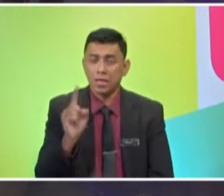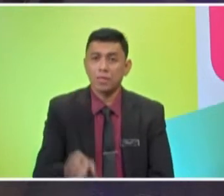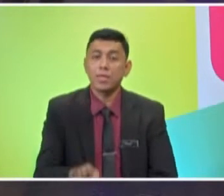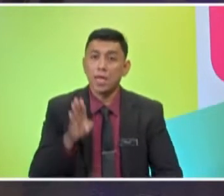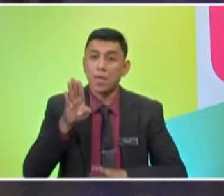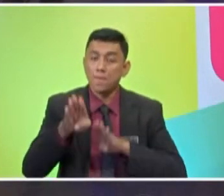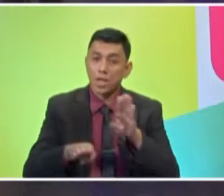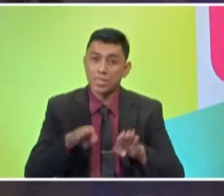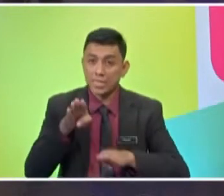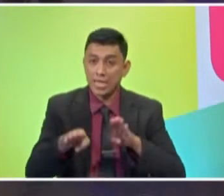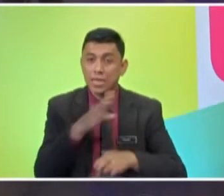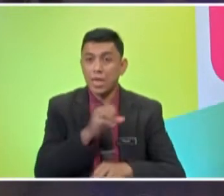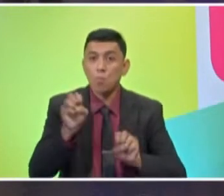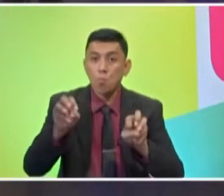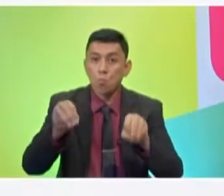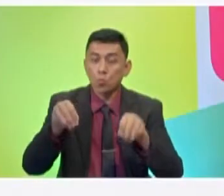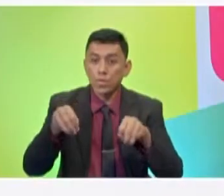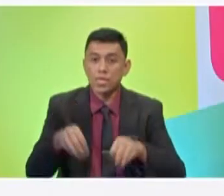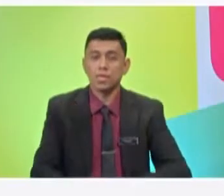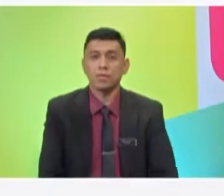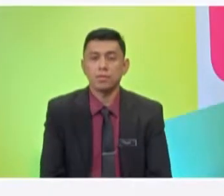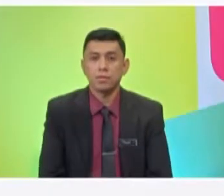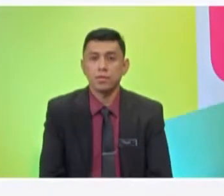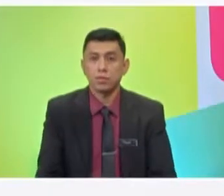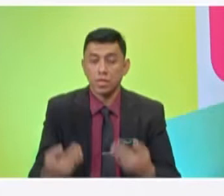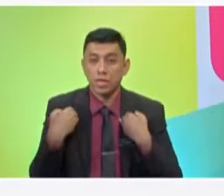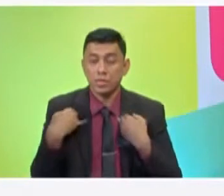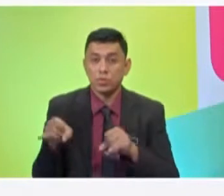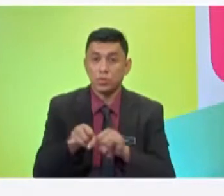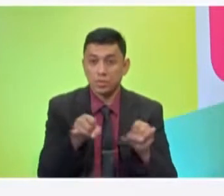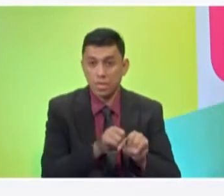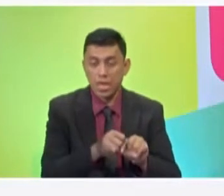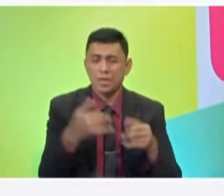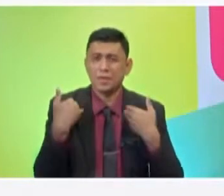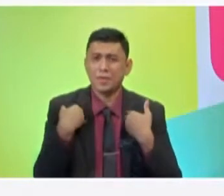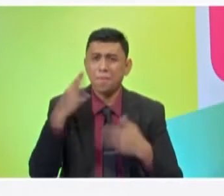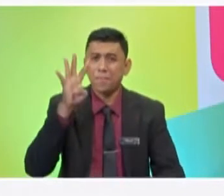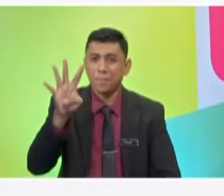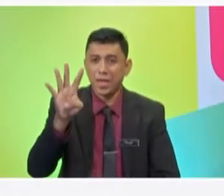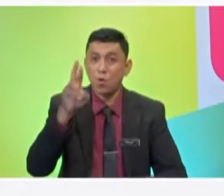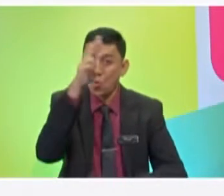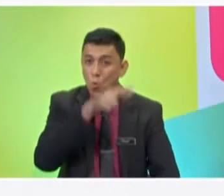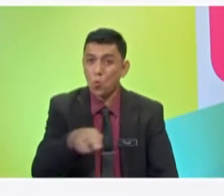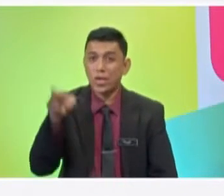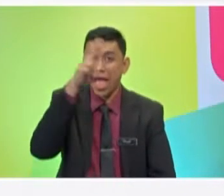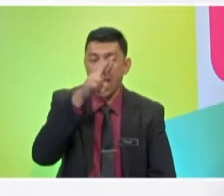Basikal dengan motosikal, cikgu. Ya, betul. Okey, ada juga yang beroda empat. Ini perkara biasalah